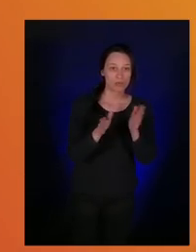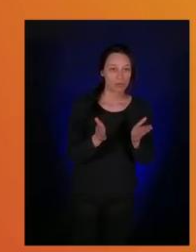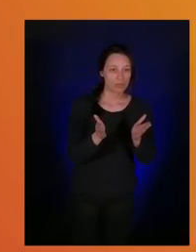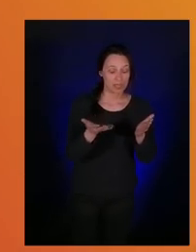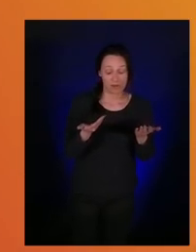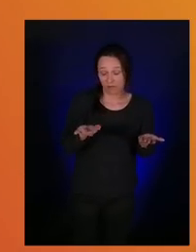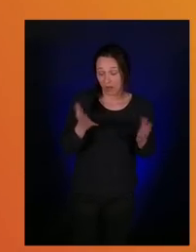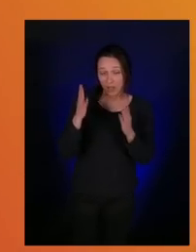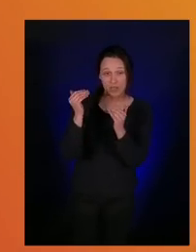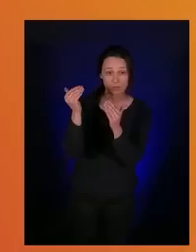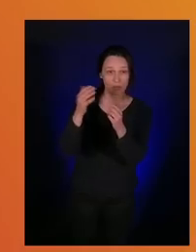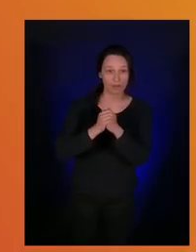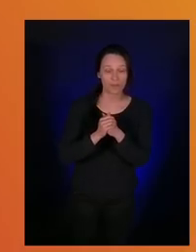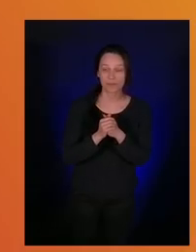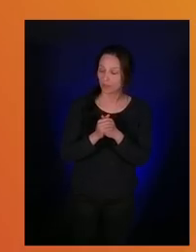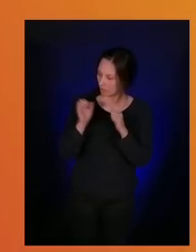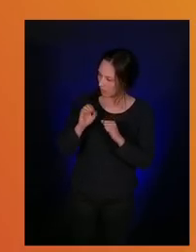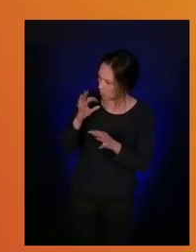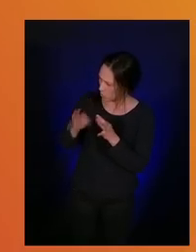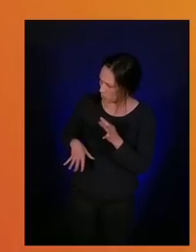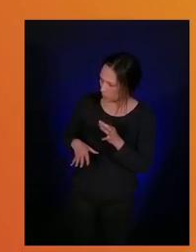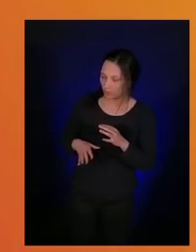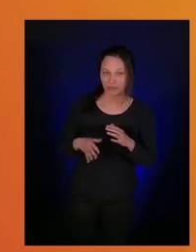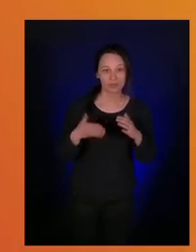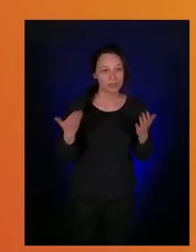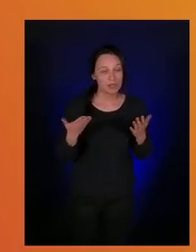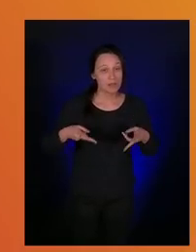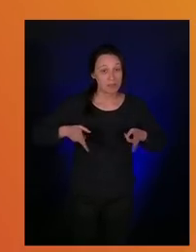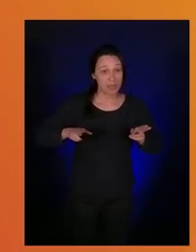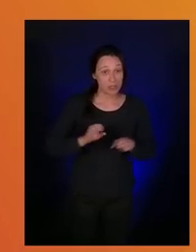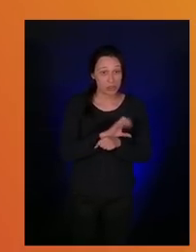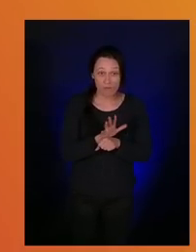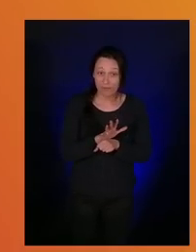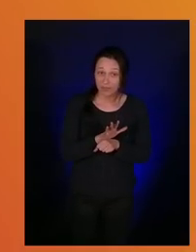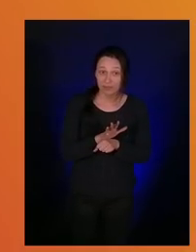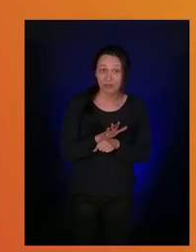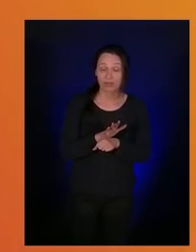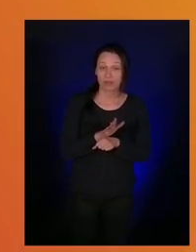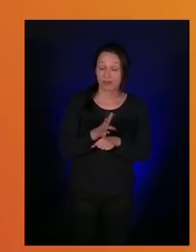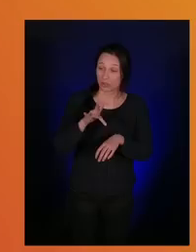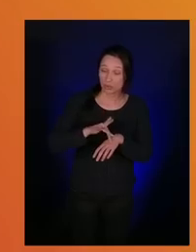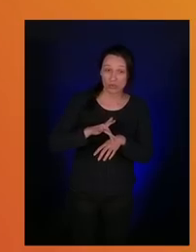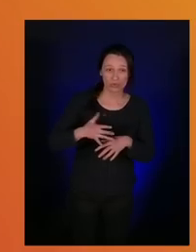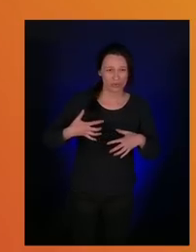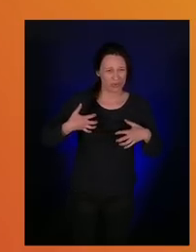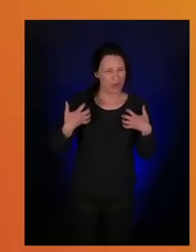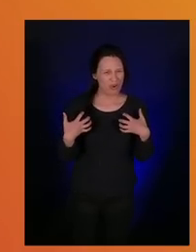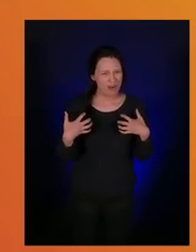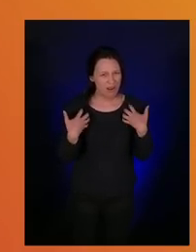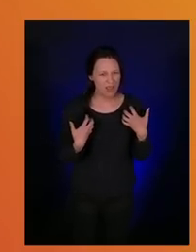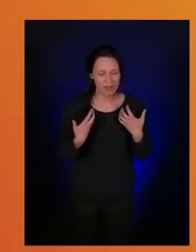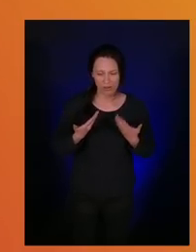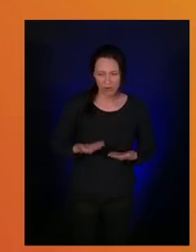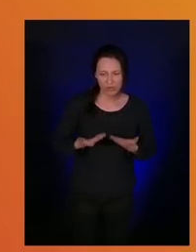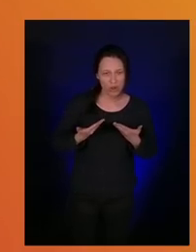Tu peux conclure, camarade, s'il te plaît. Pendant le Covid, nous avons les mardis de la colère. Nous étions en colère. Aujourd'hui, c'est